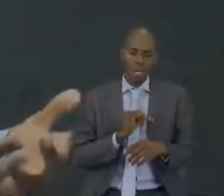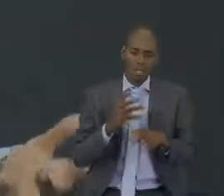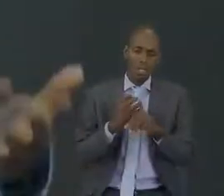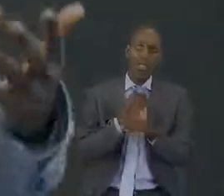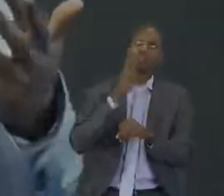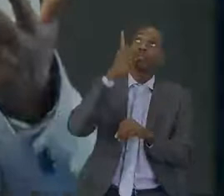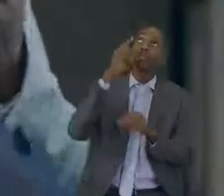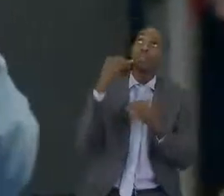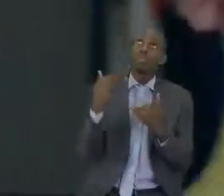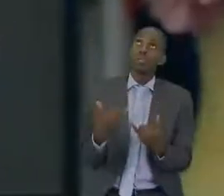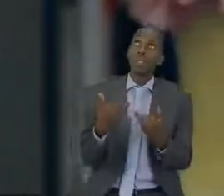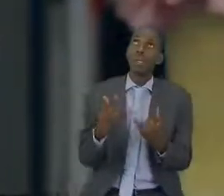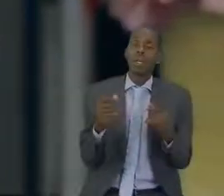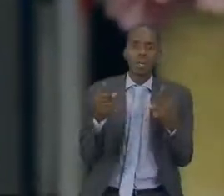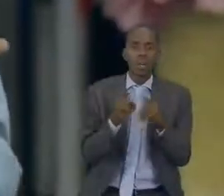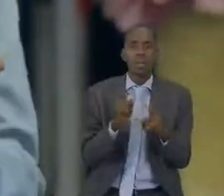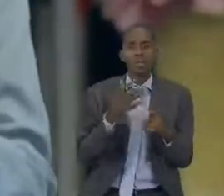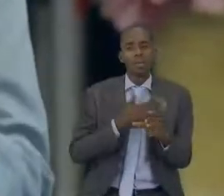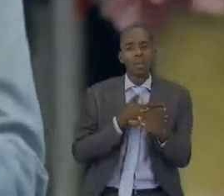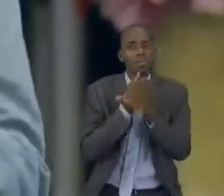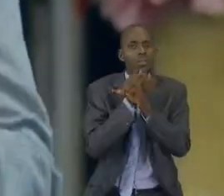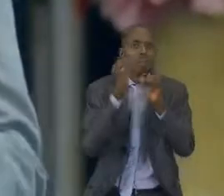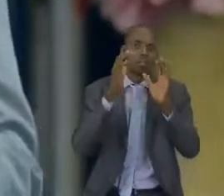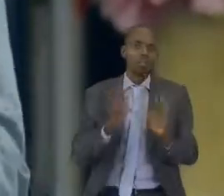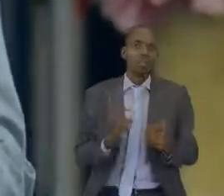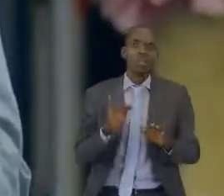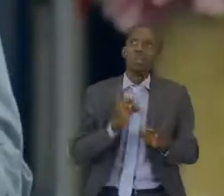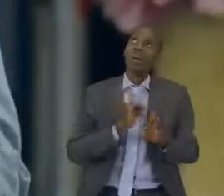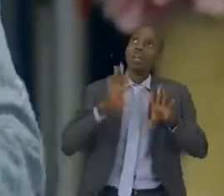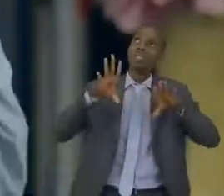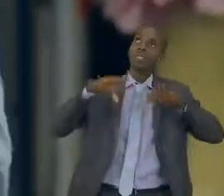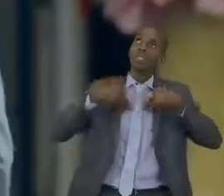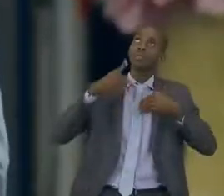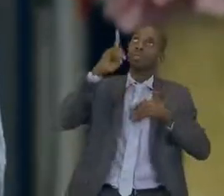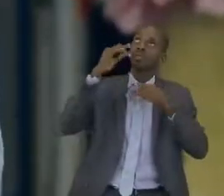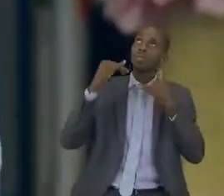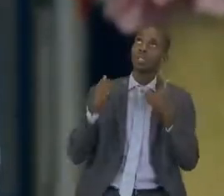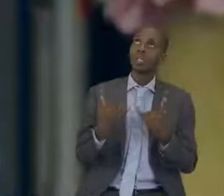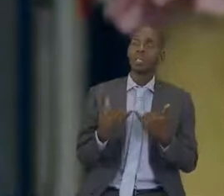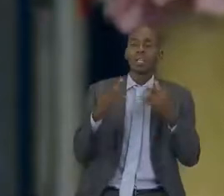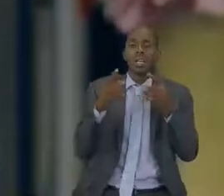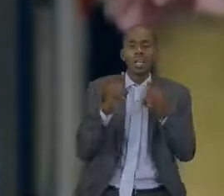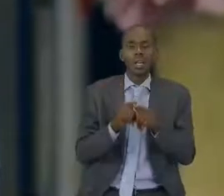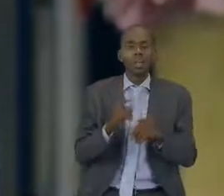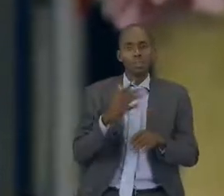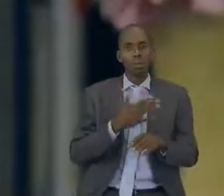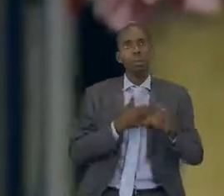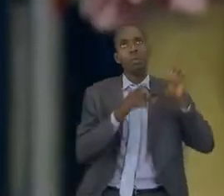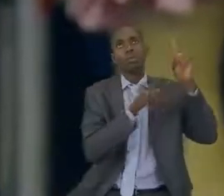Je te prends comme mon sauveur. Je te prends maintenant comme mon Seigneur.